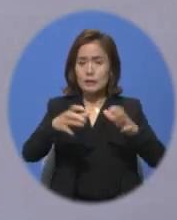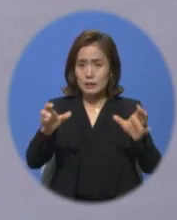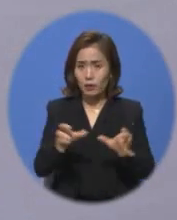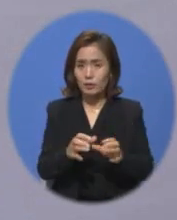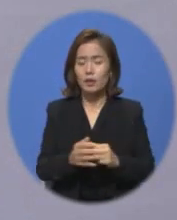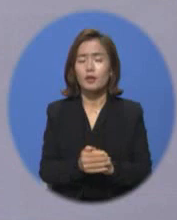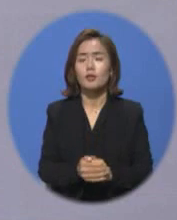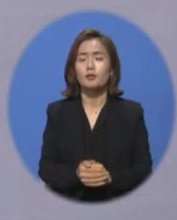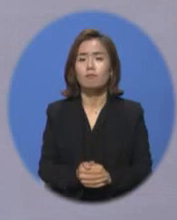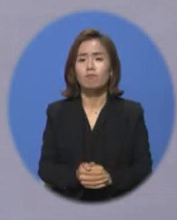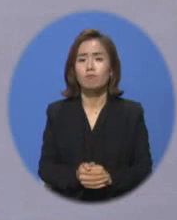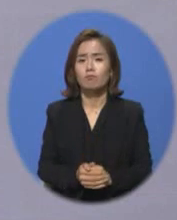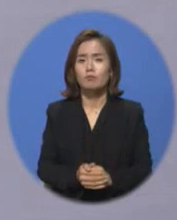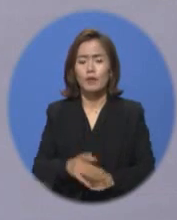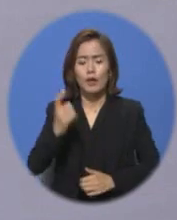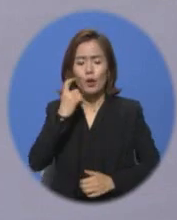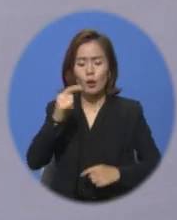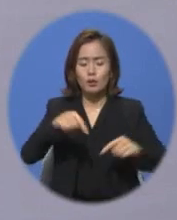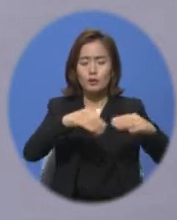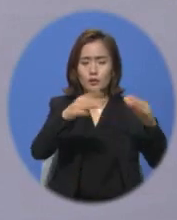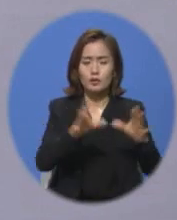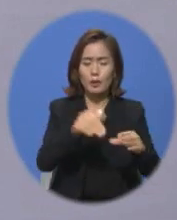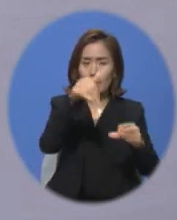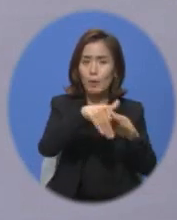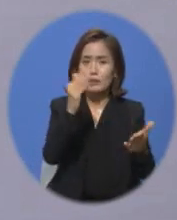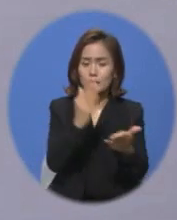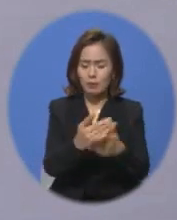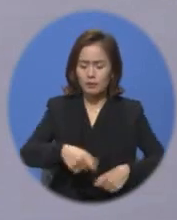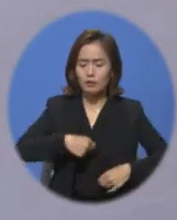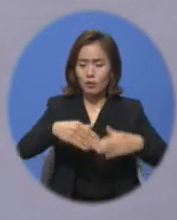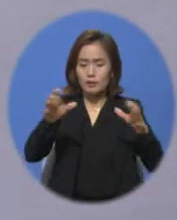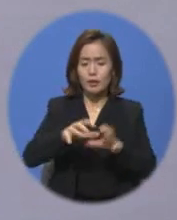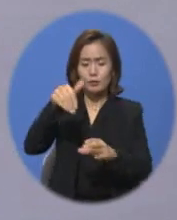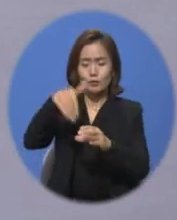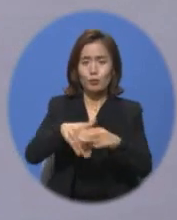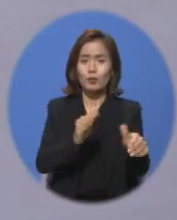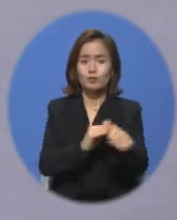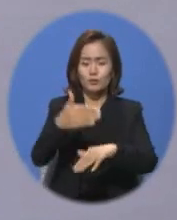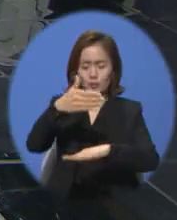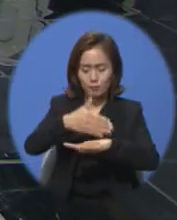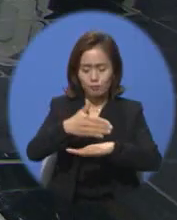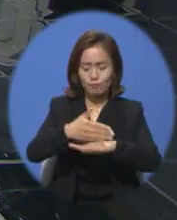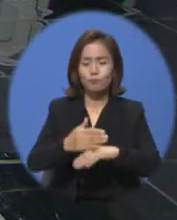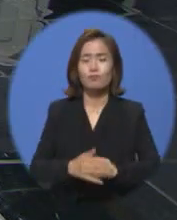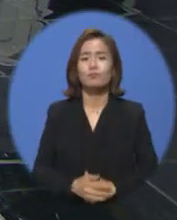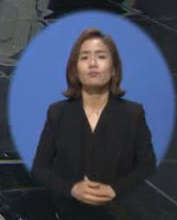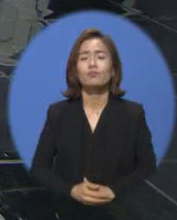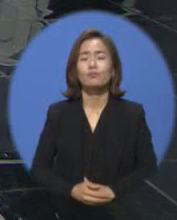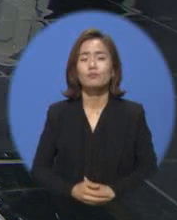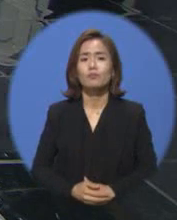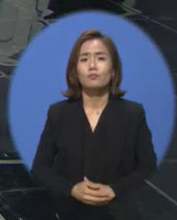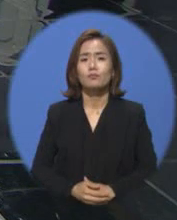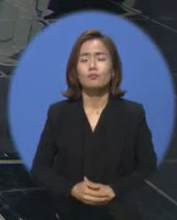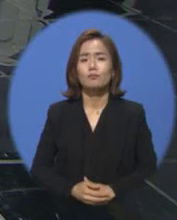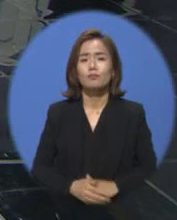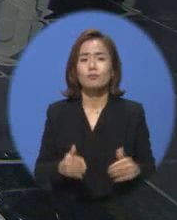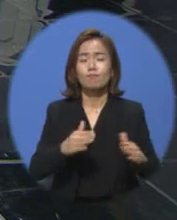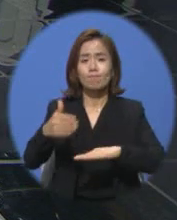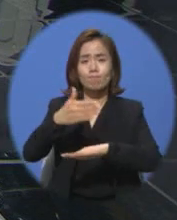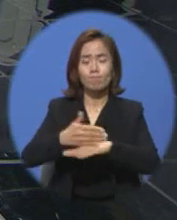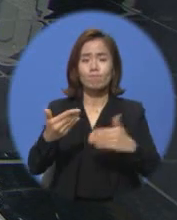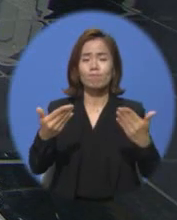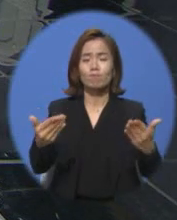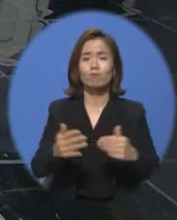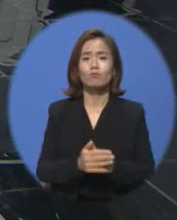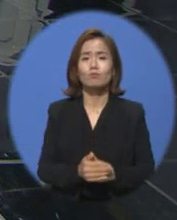지난4년간진정으로국민을지켜온정당은정의당입니다. 가짜정당에투표하지마세요. 정의당을선택해주세요.감사합니다. 예.